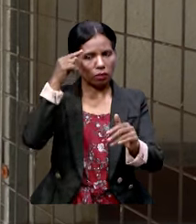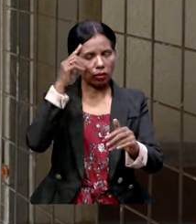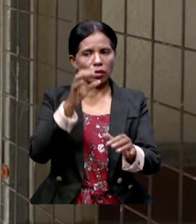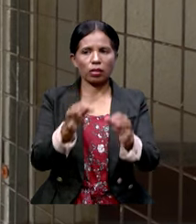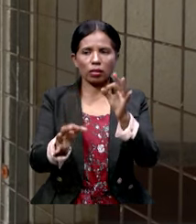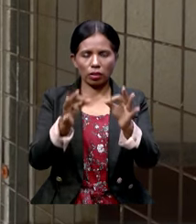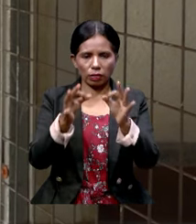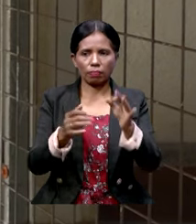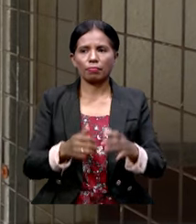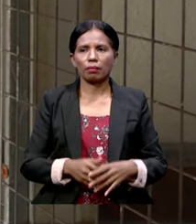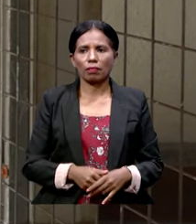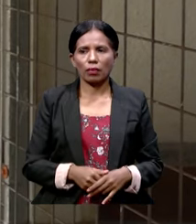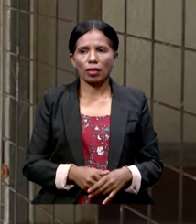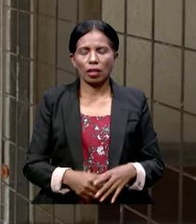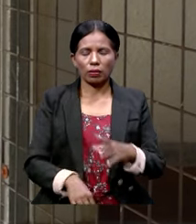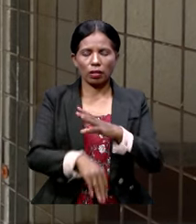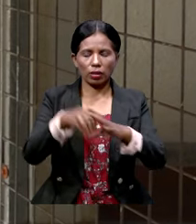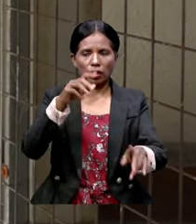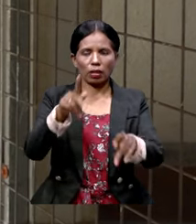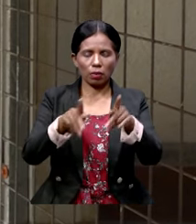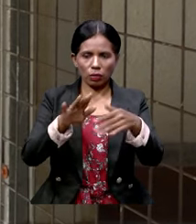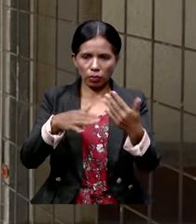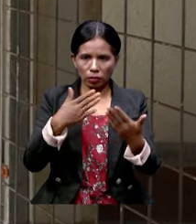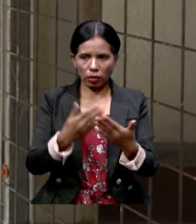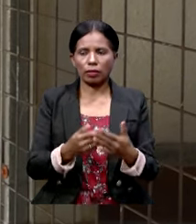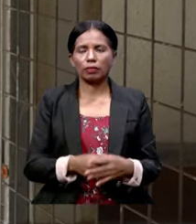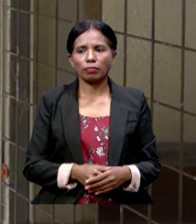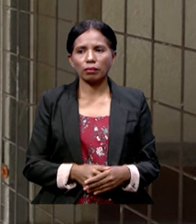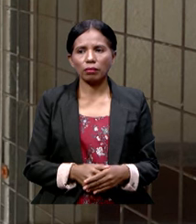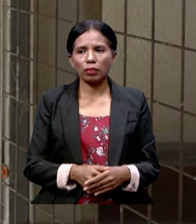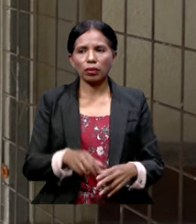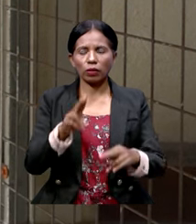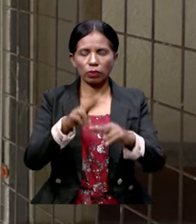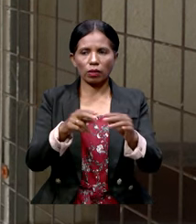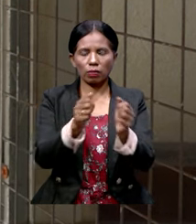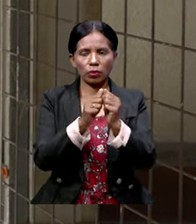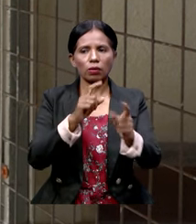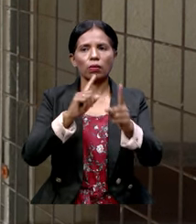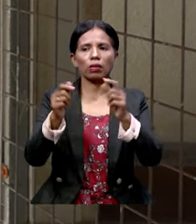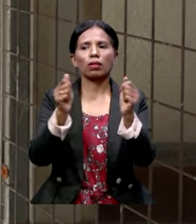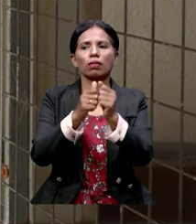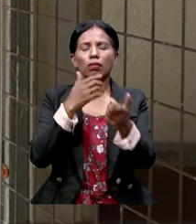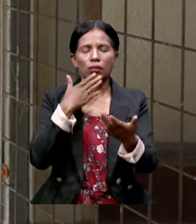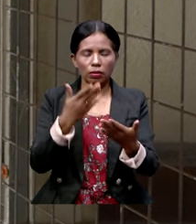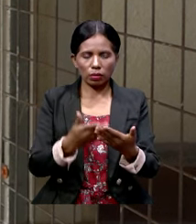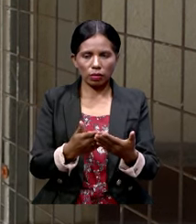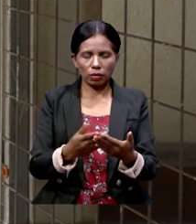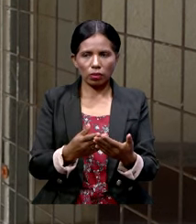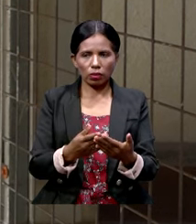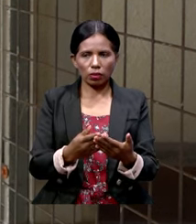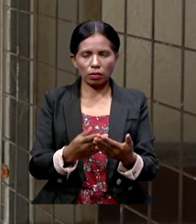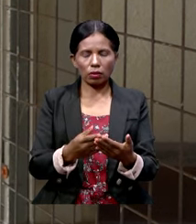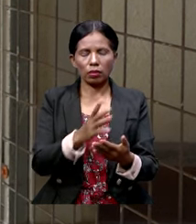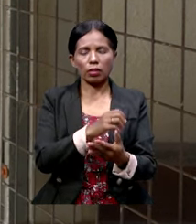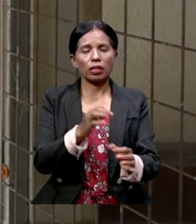Karik atau saya tanya komunitas karik tur hamoto kuliah di dia bafuan hofuan